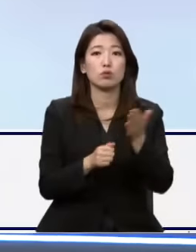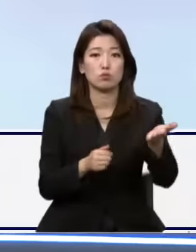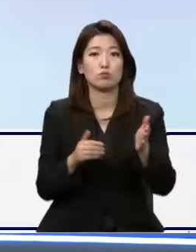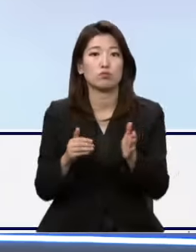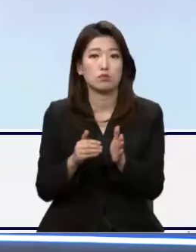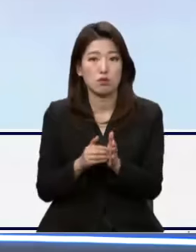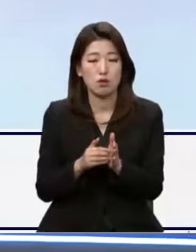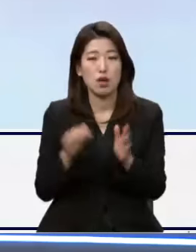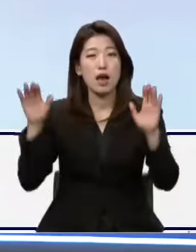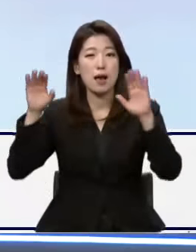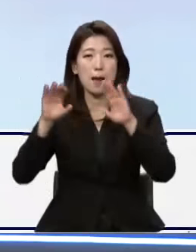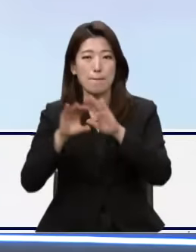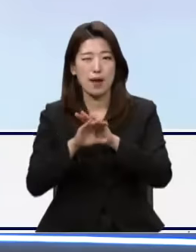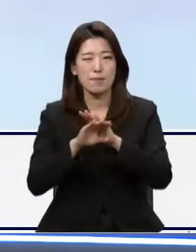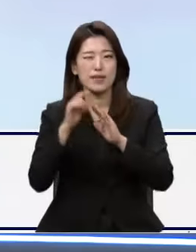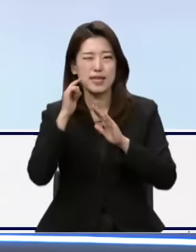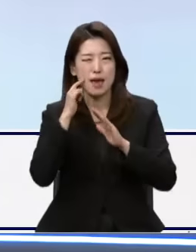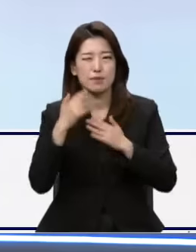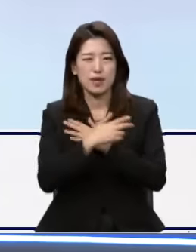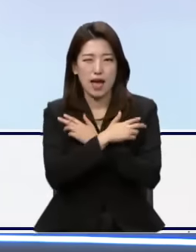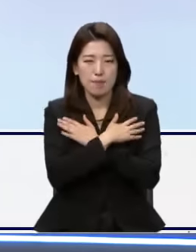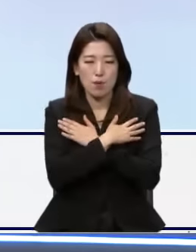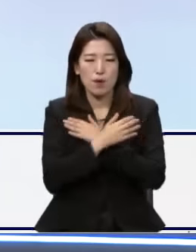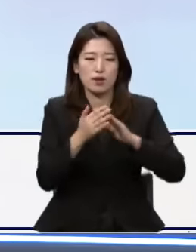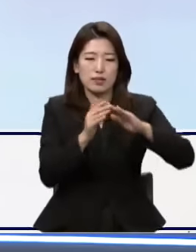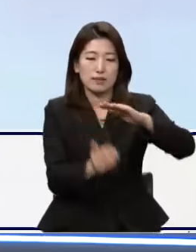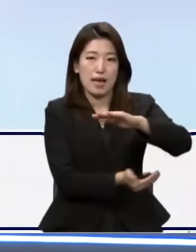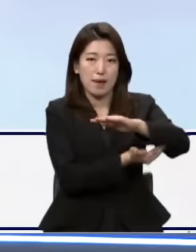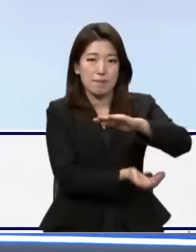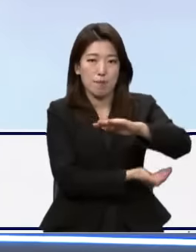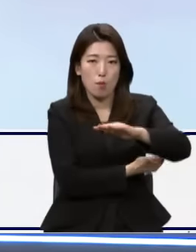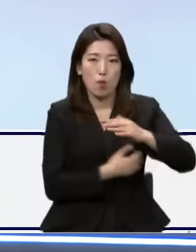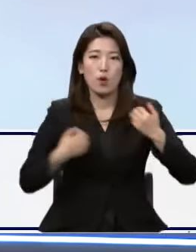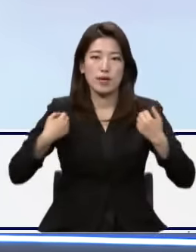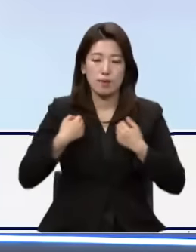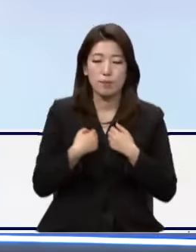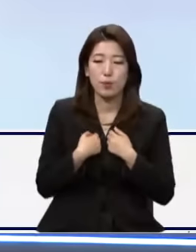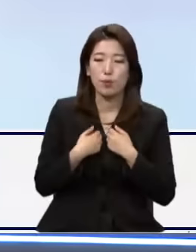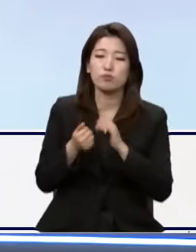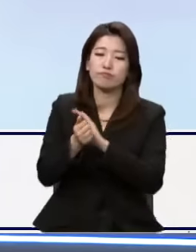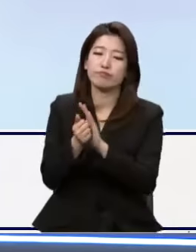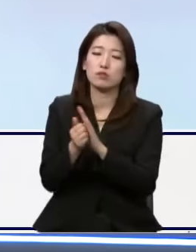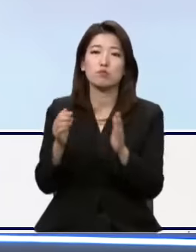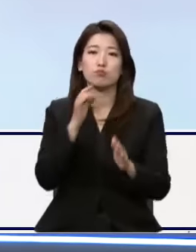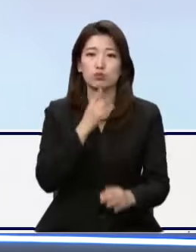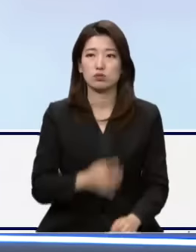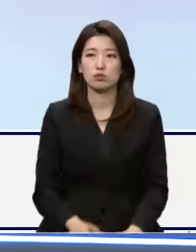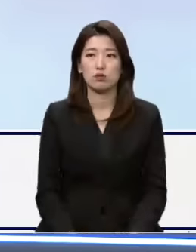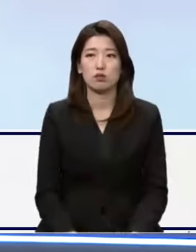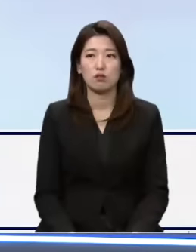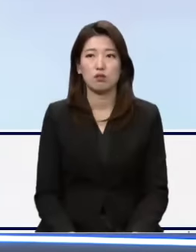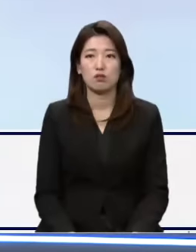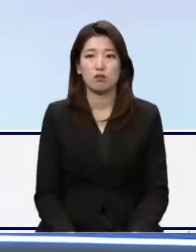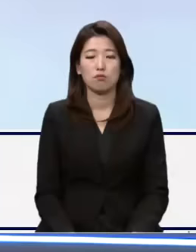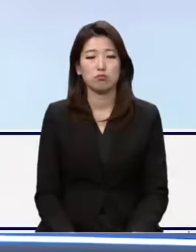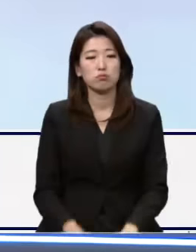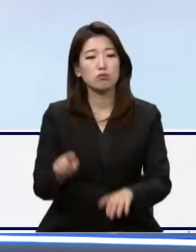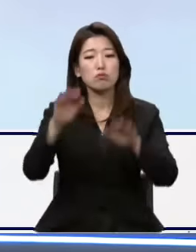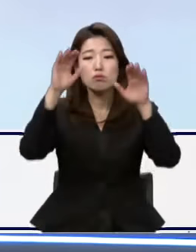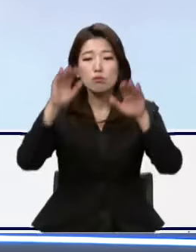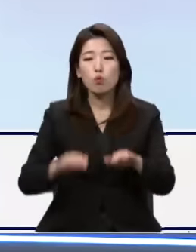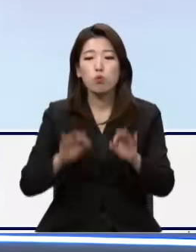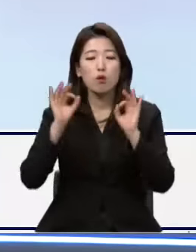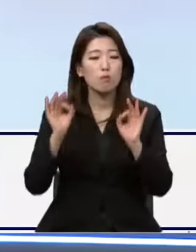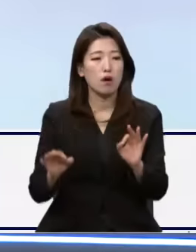거죠 근데 사실이 얘기를 봐서는 묘사가 돼 있다고 그러는데 어디에 묘사가